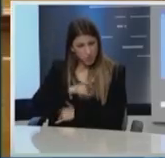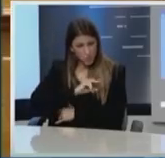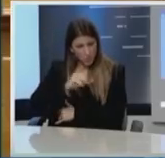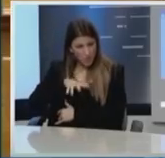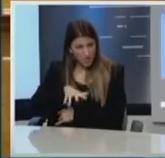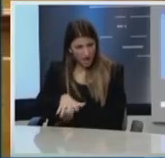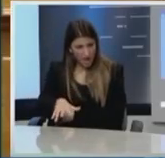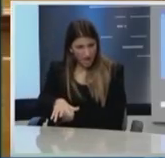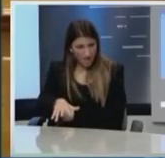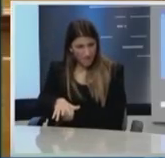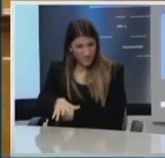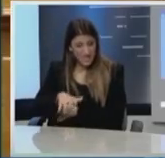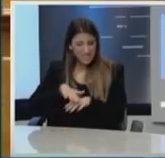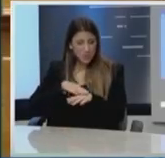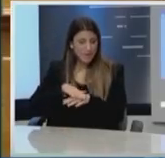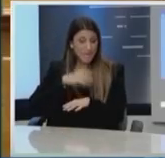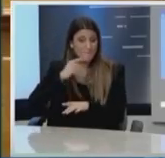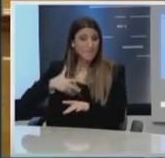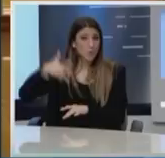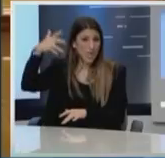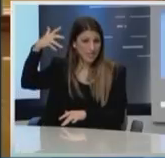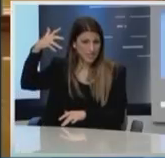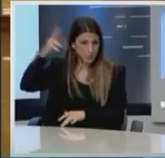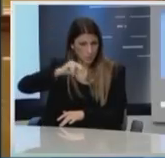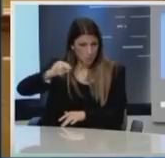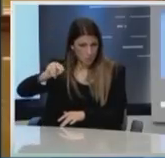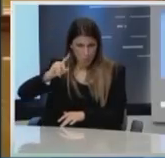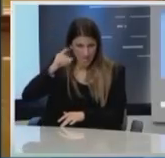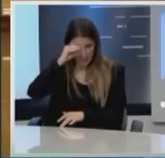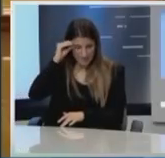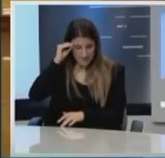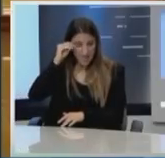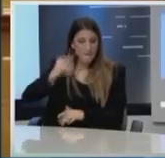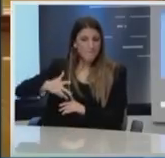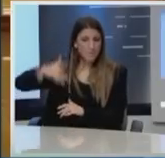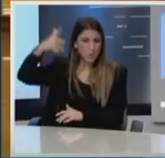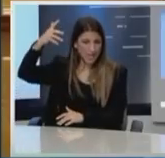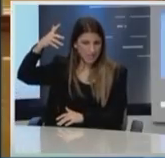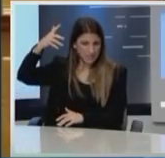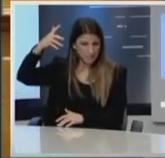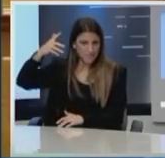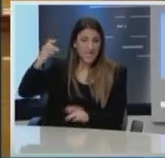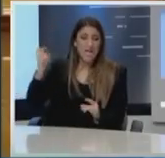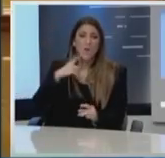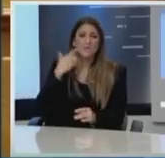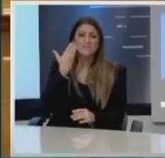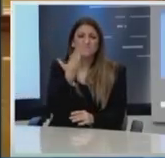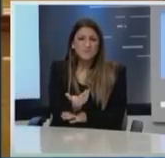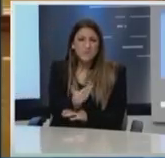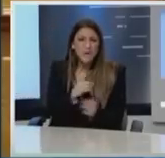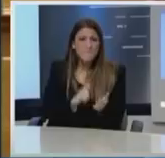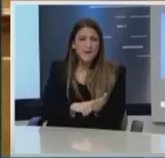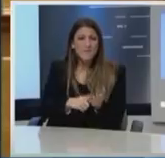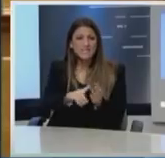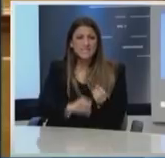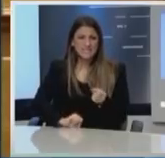Ήρθε εδώ να κάνει μάθημα πολιτικής ο κύριος Σαμαράς. Λέγοντάς του ουσιαστικά ότι αν δεν με στηρίξεις και αν δεν σηκωθείτε